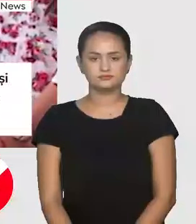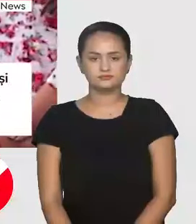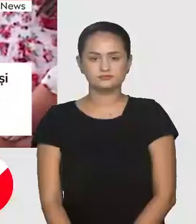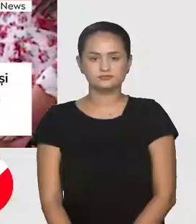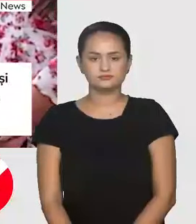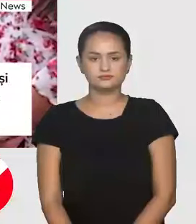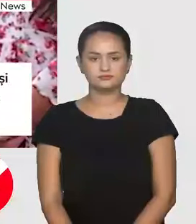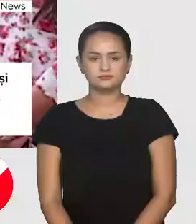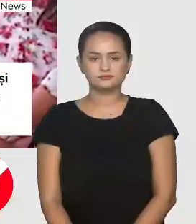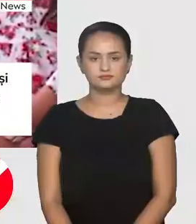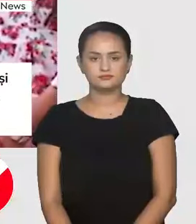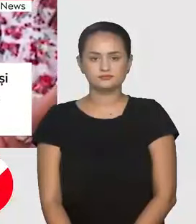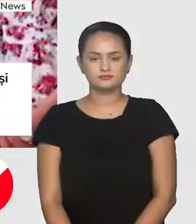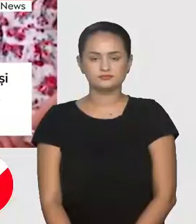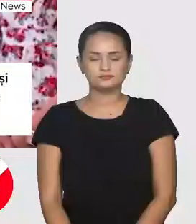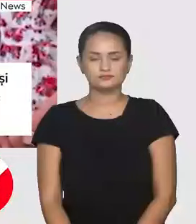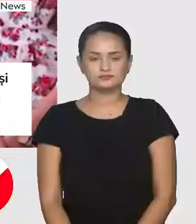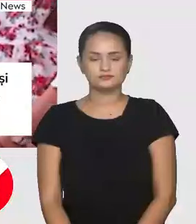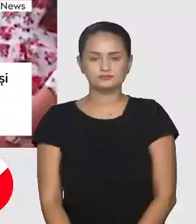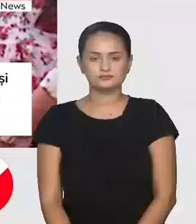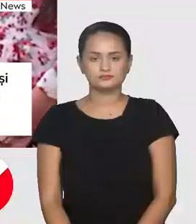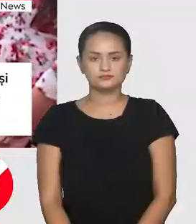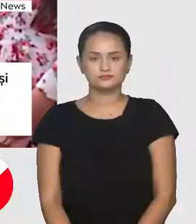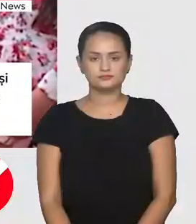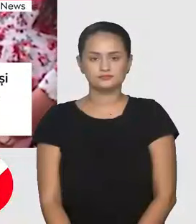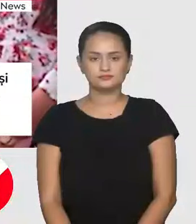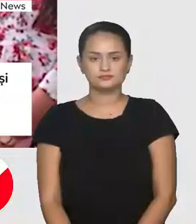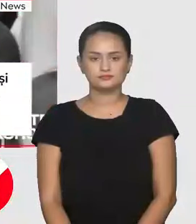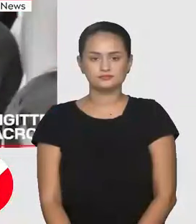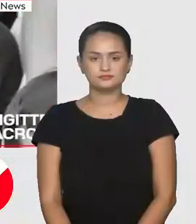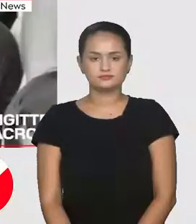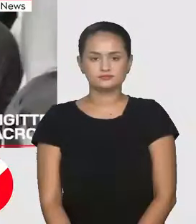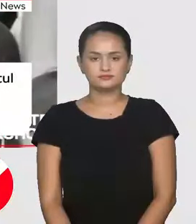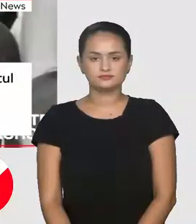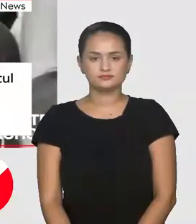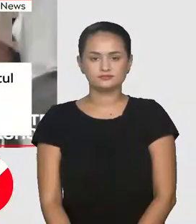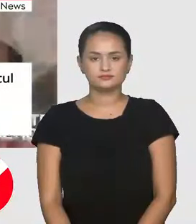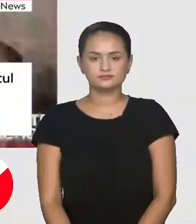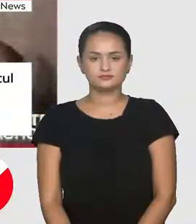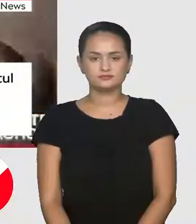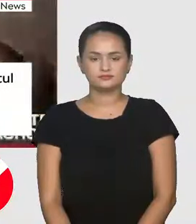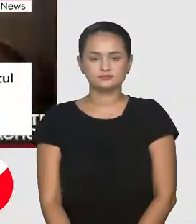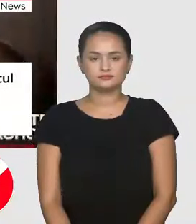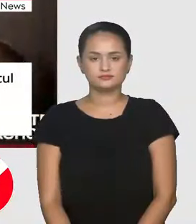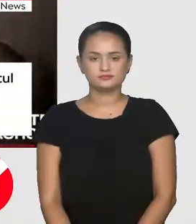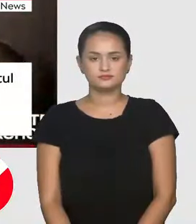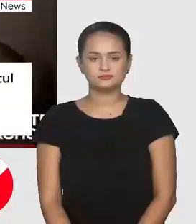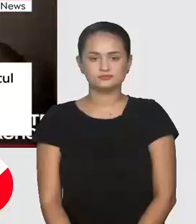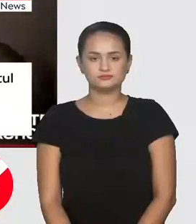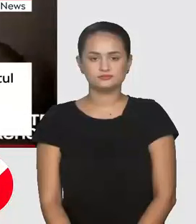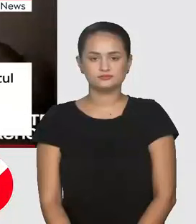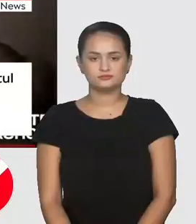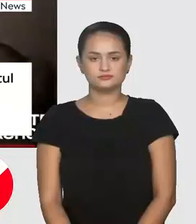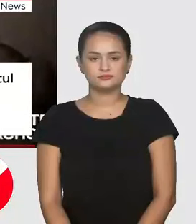înapoi după ce le poartă o singură dată. Karl Lagerfeld spunea despre ea că are cele mai frumoase picioare din Paris. Aflăm că